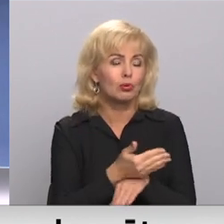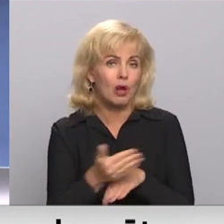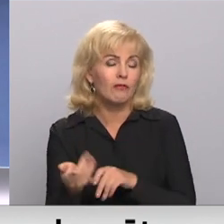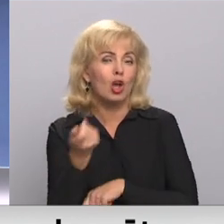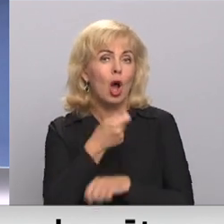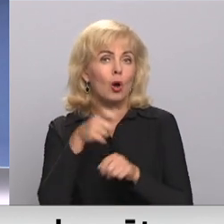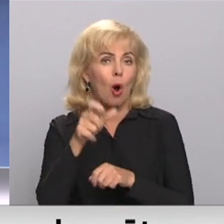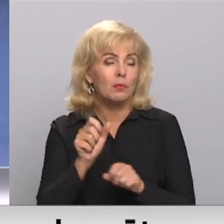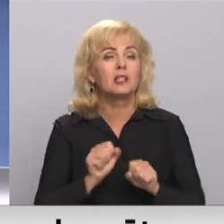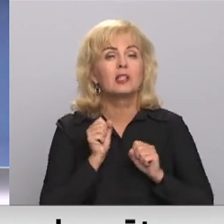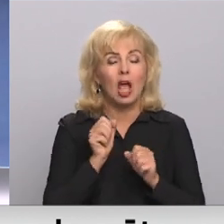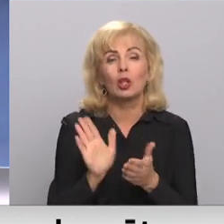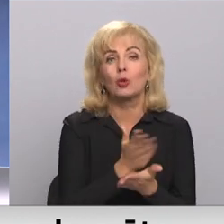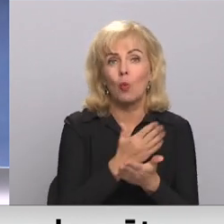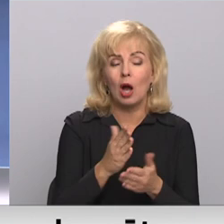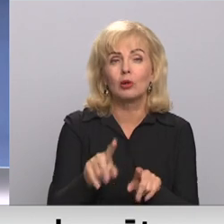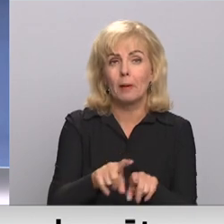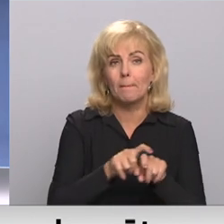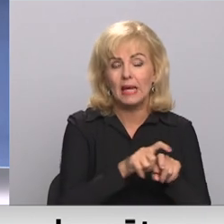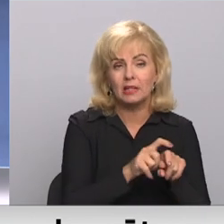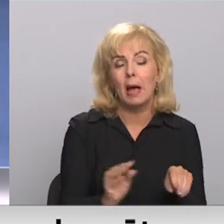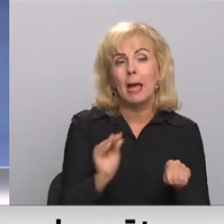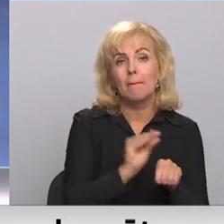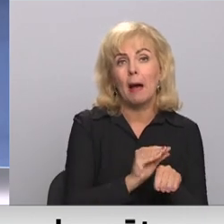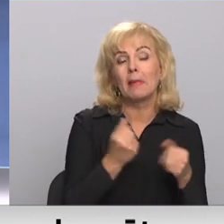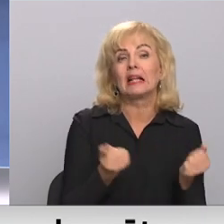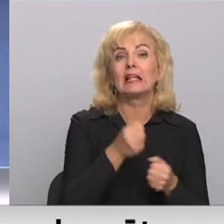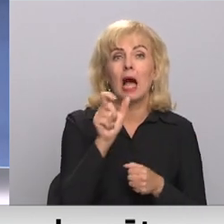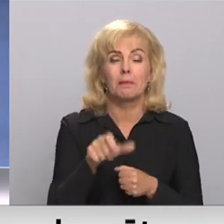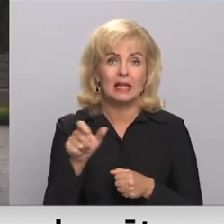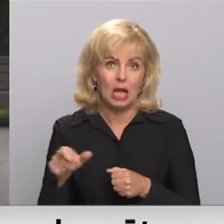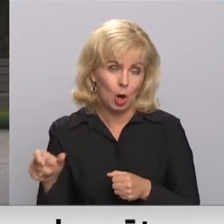ar to centīsies tik galā piesaistot papildu. Darbiniekus.